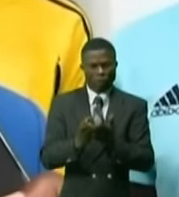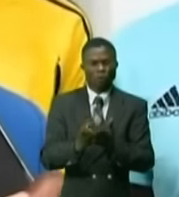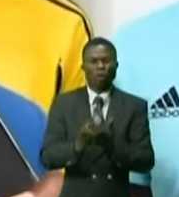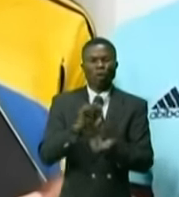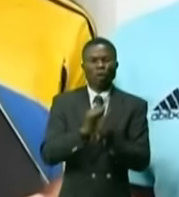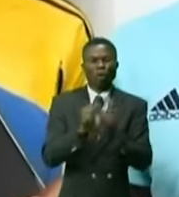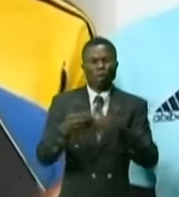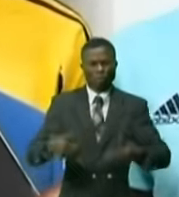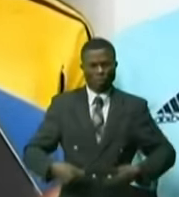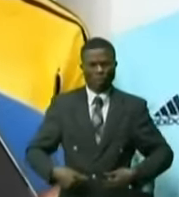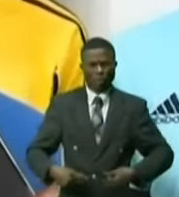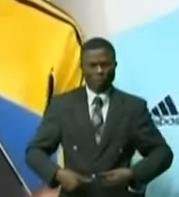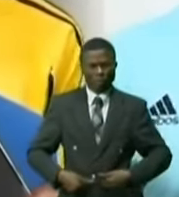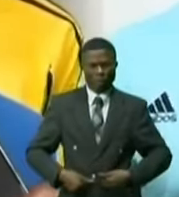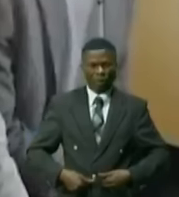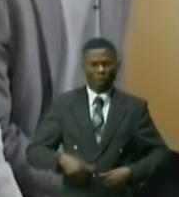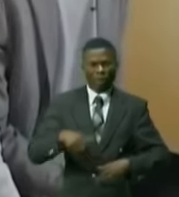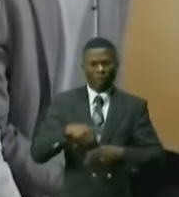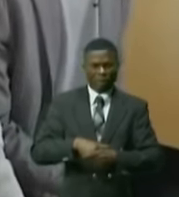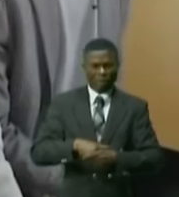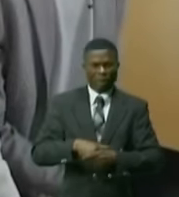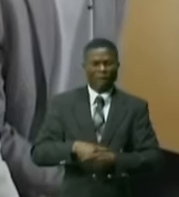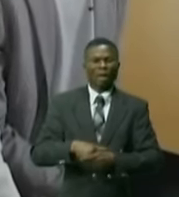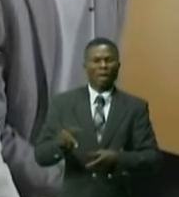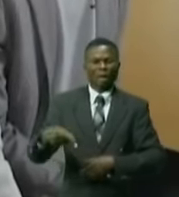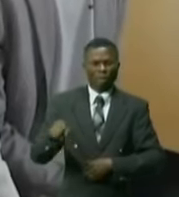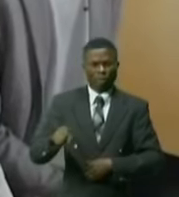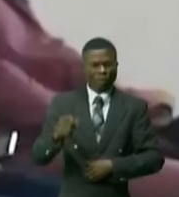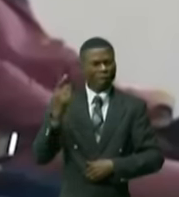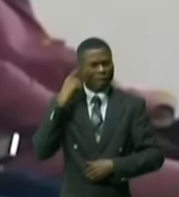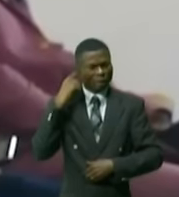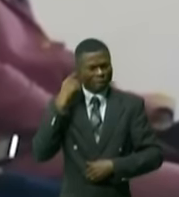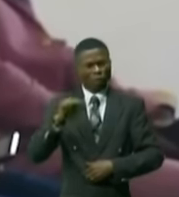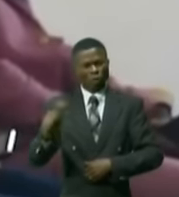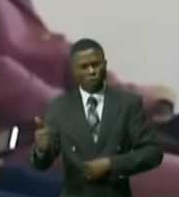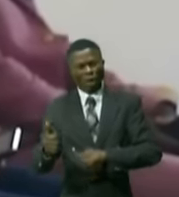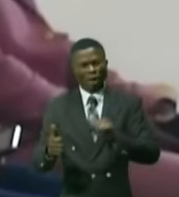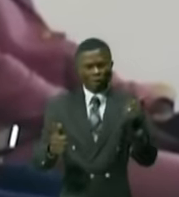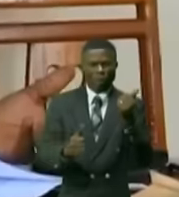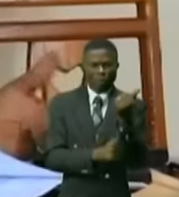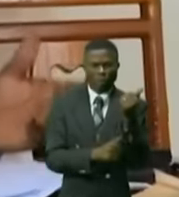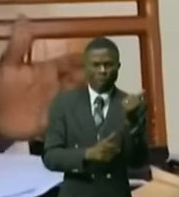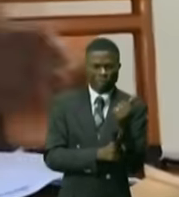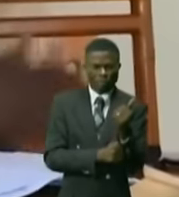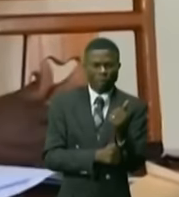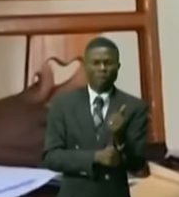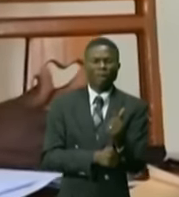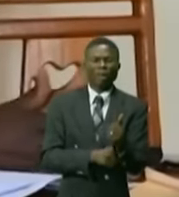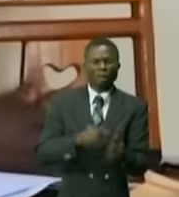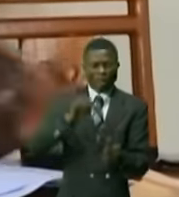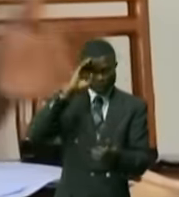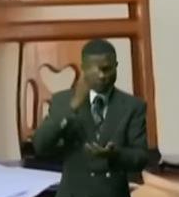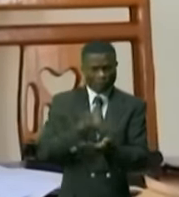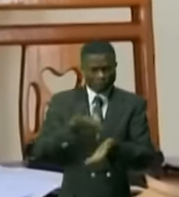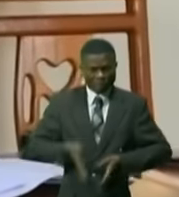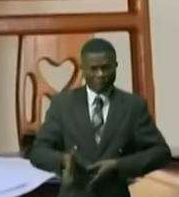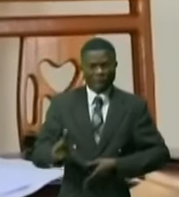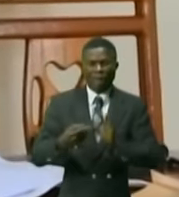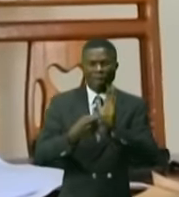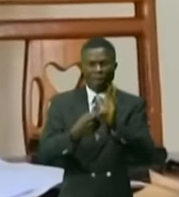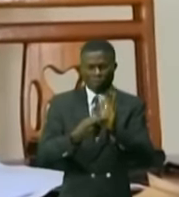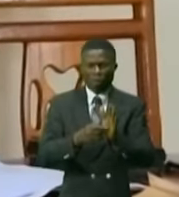jeunesse. Dans beaucoup de niveaux. En prenant le temps d'écouter les différentes couches sociales, Julien Paloukou, fils du terroir, montre